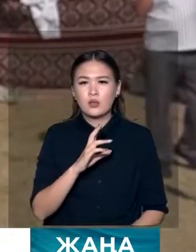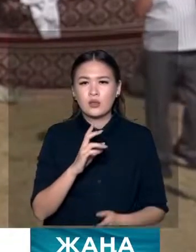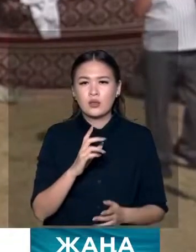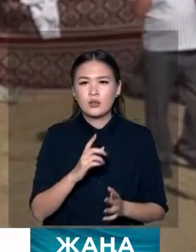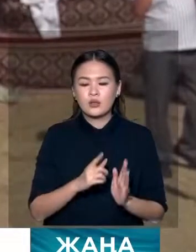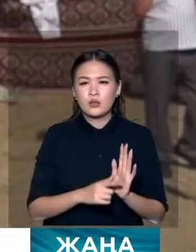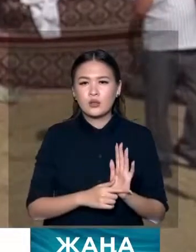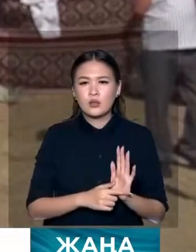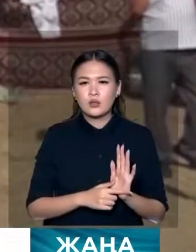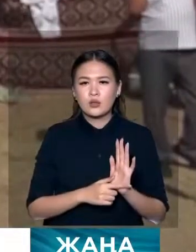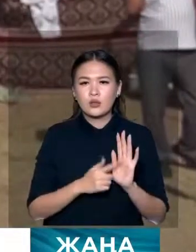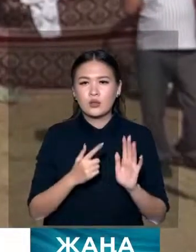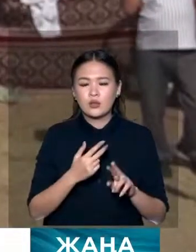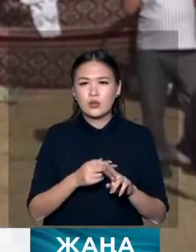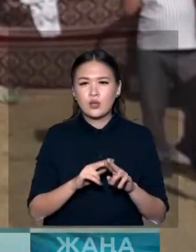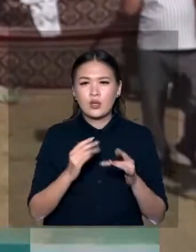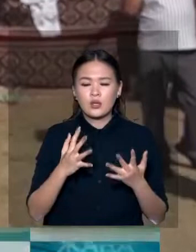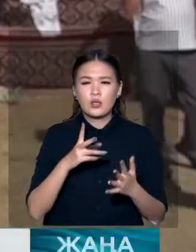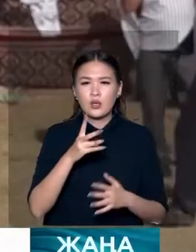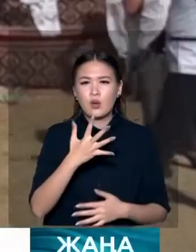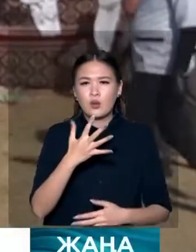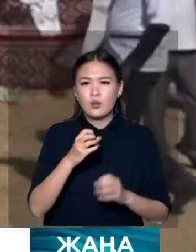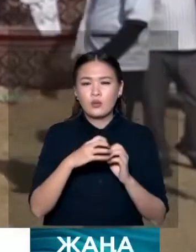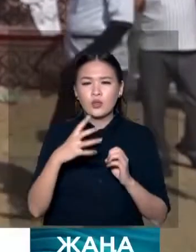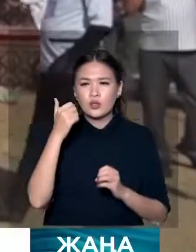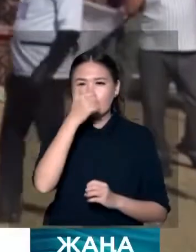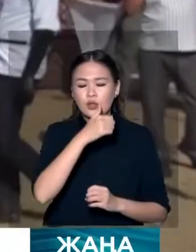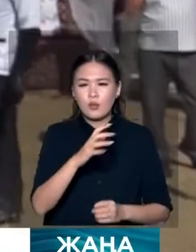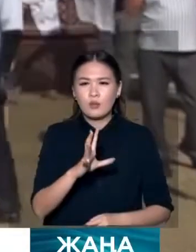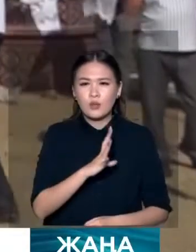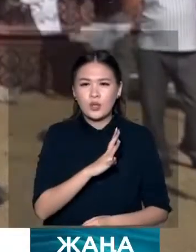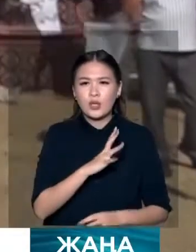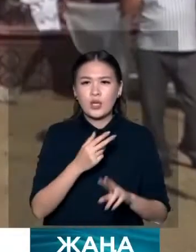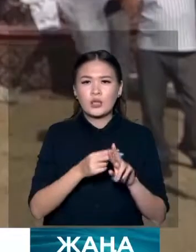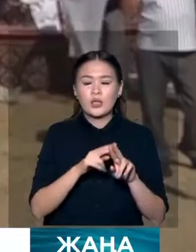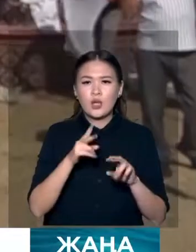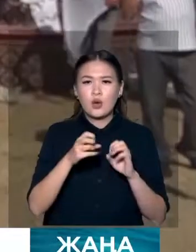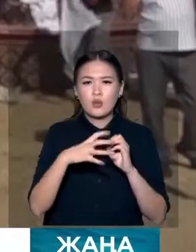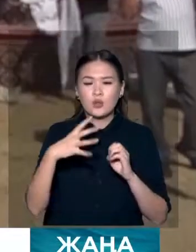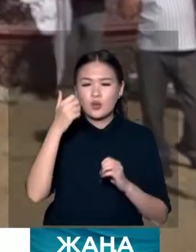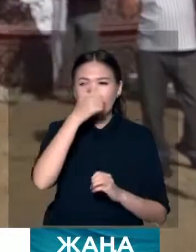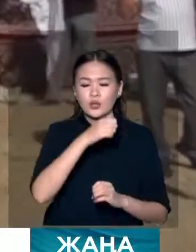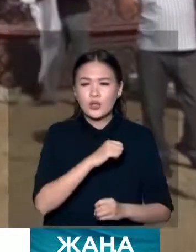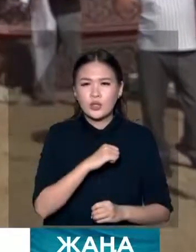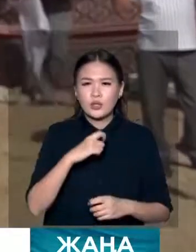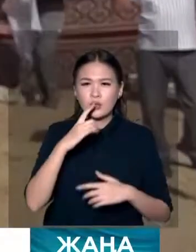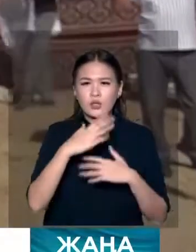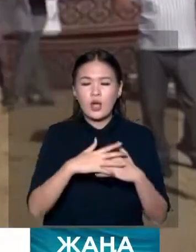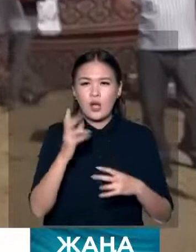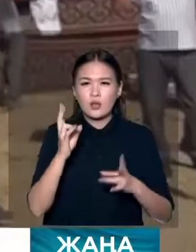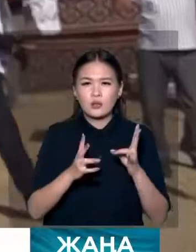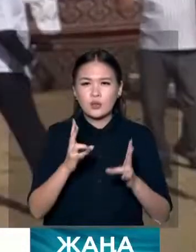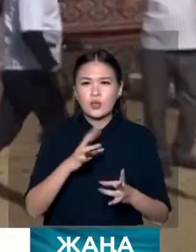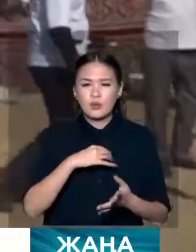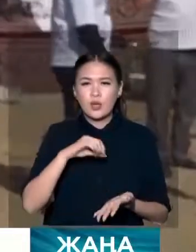қатысуым. Бірінші бастаған жылымыз 2015 жыл болған. 2015 жылда ең жас аспаз